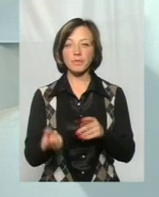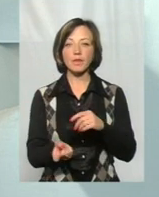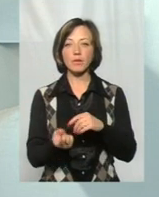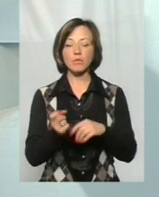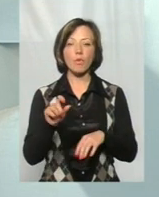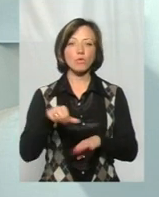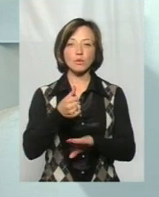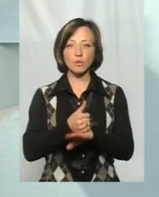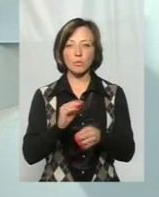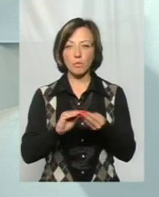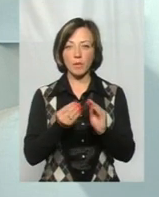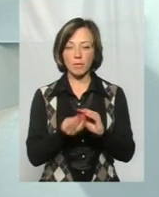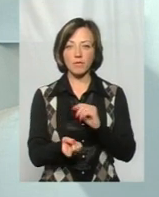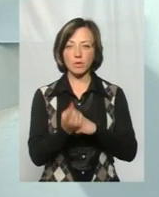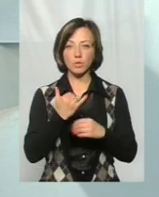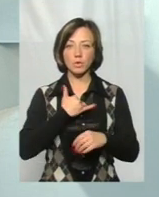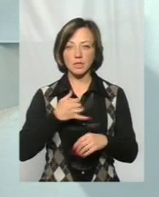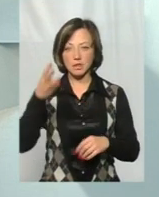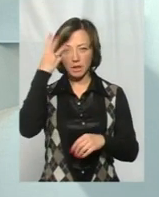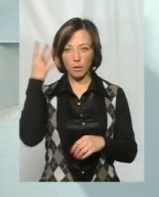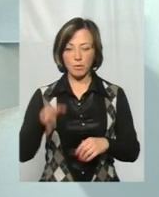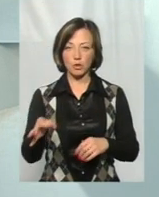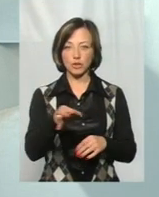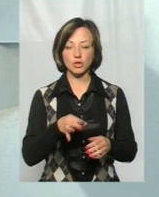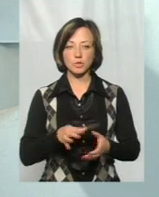основною проблемою, яка виникла в нас на Хмельниччині.